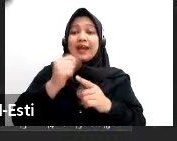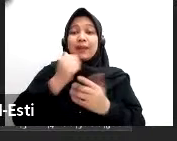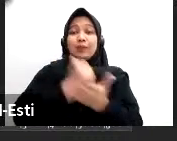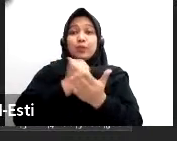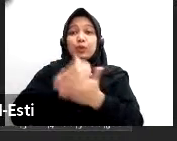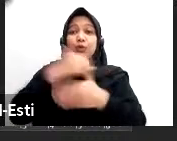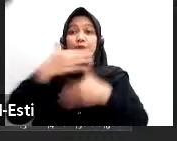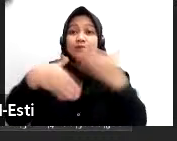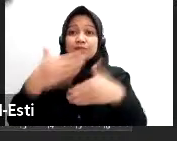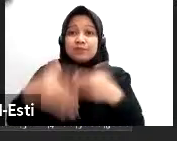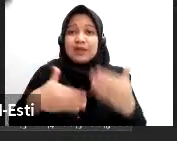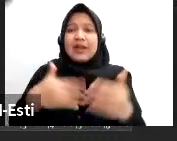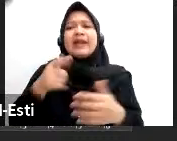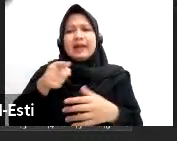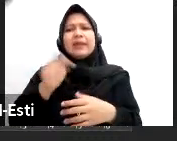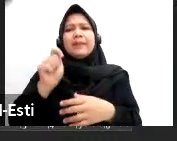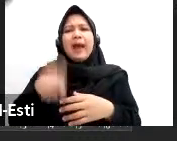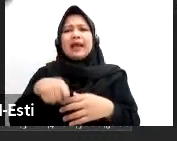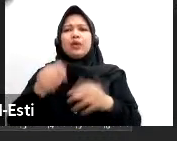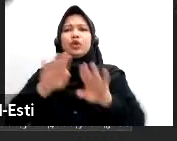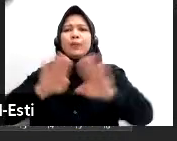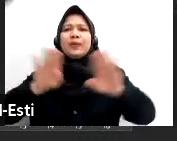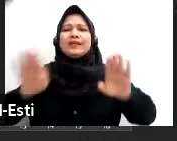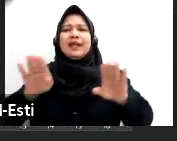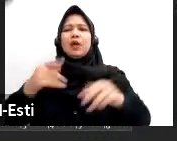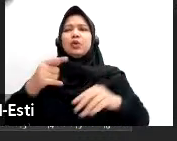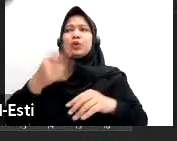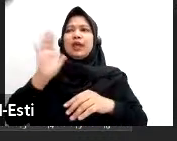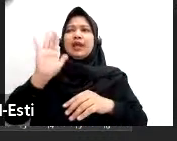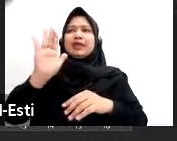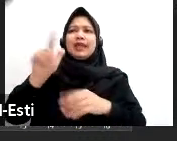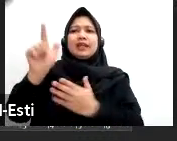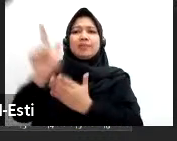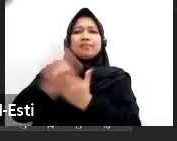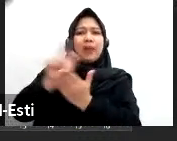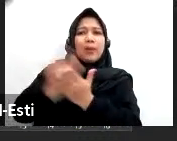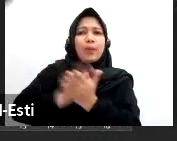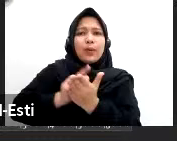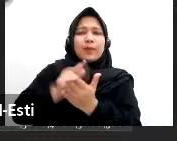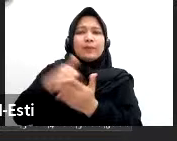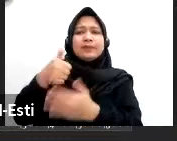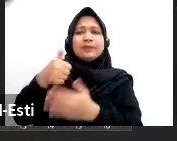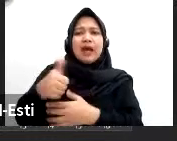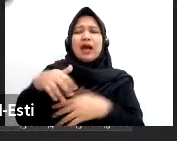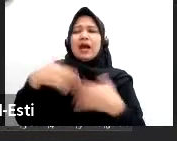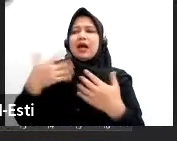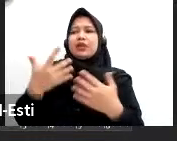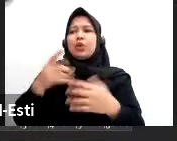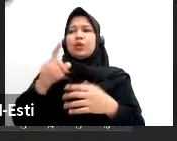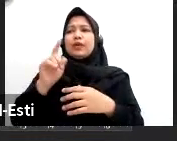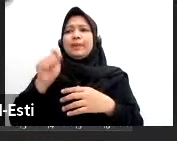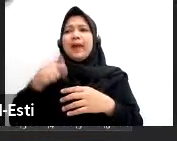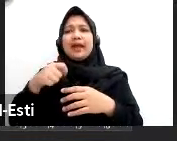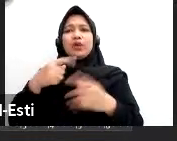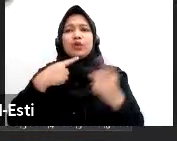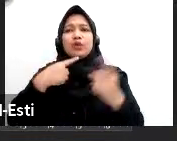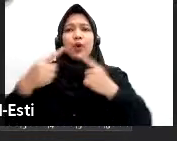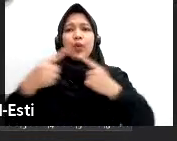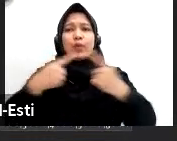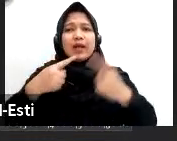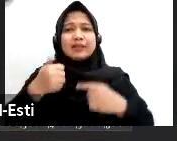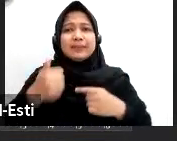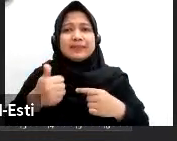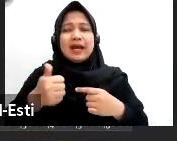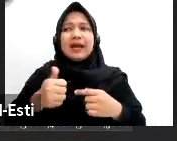disitu dia bisa sebagai media untuk menerima pengaduan proses pengaduan maupun komunikasi maupun nanti kita bisa memiliki